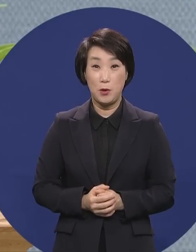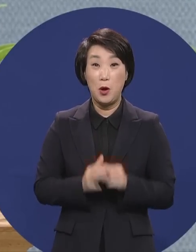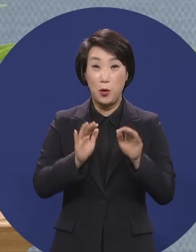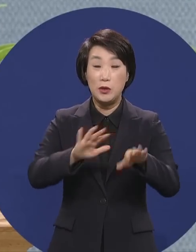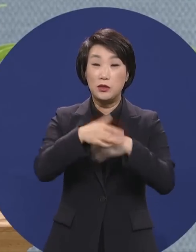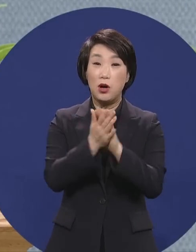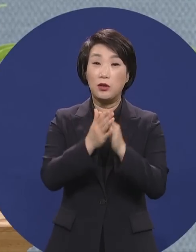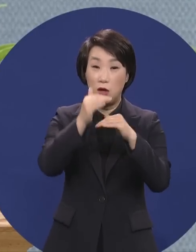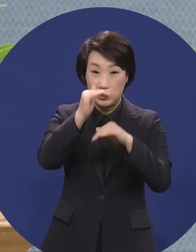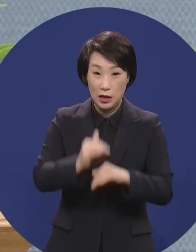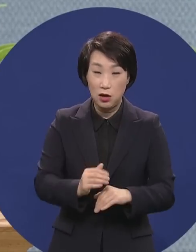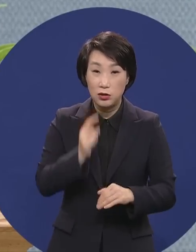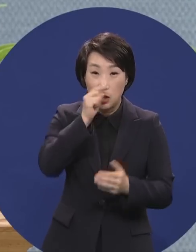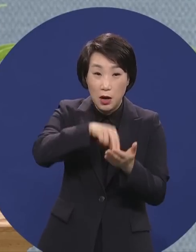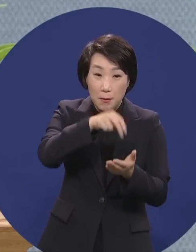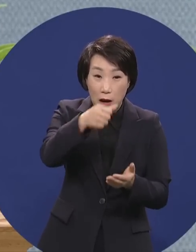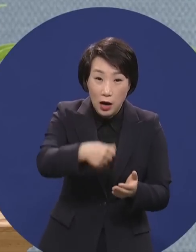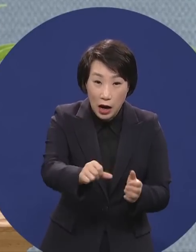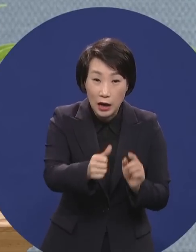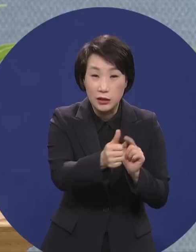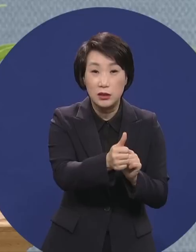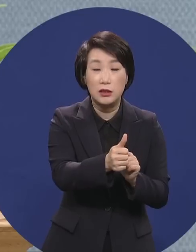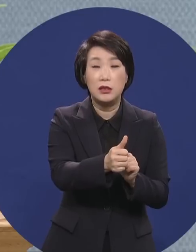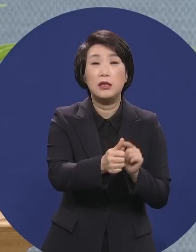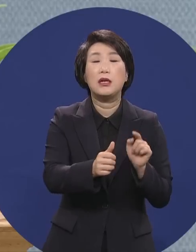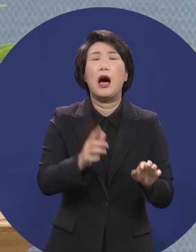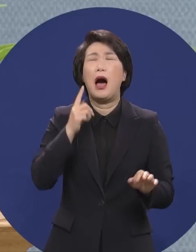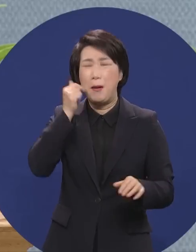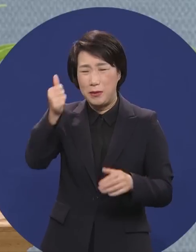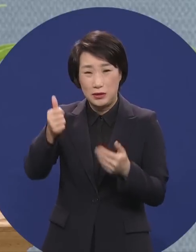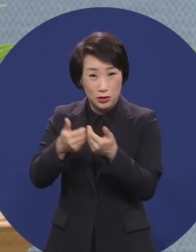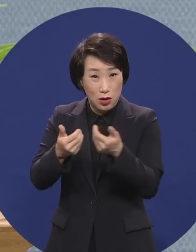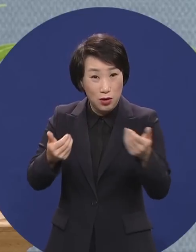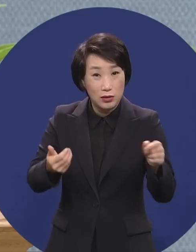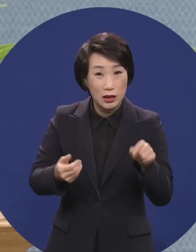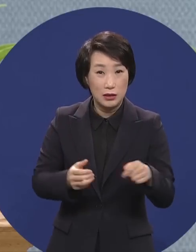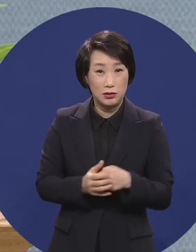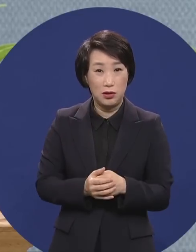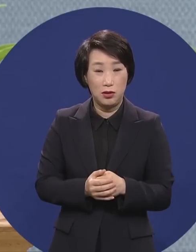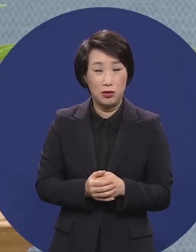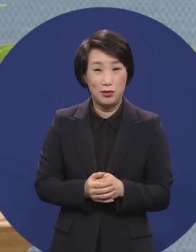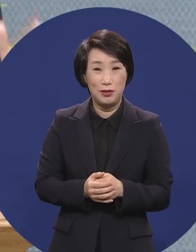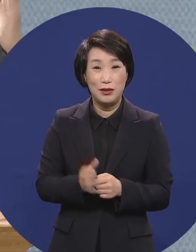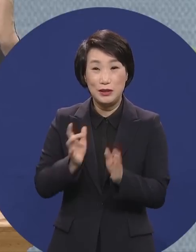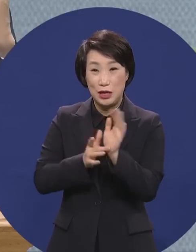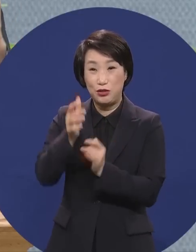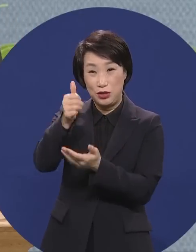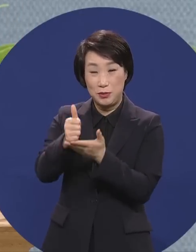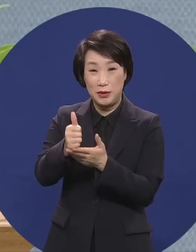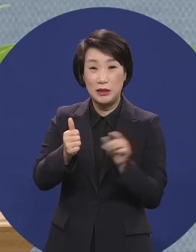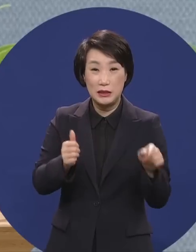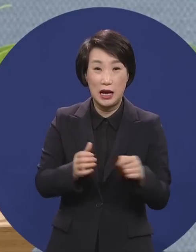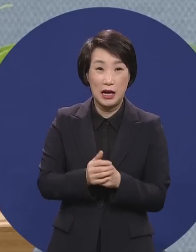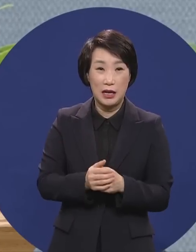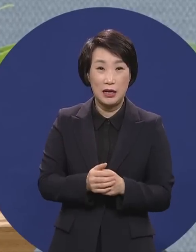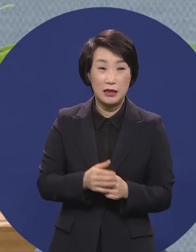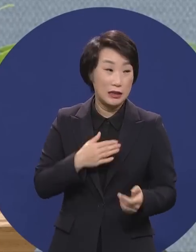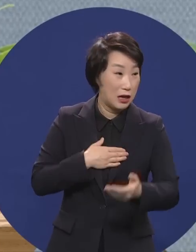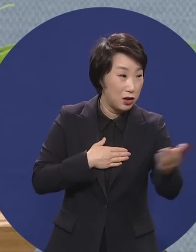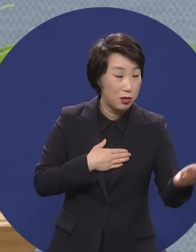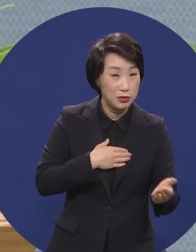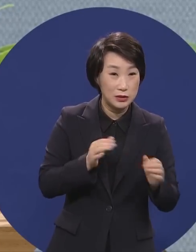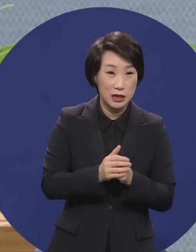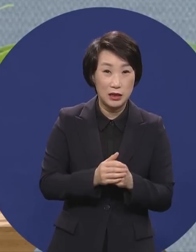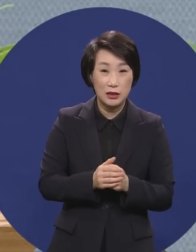본문의 탕자는 아버지를 떠났어요. 예수님은 탕자의 영, 곧